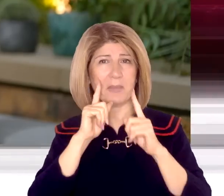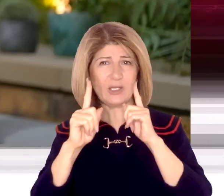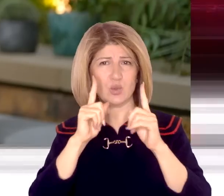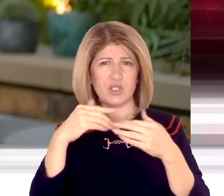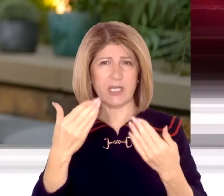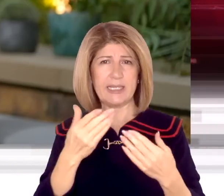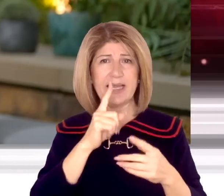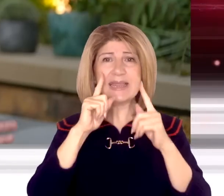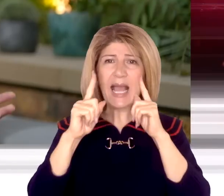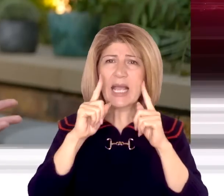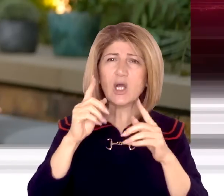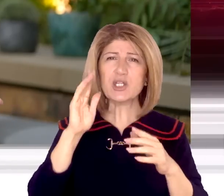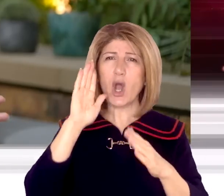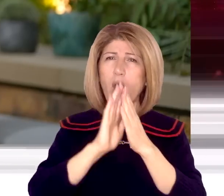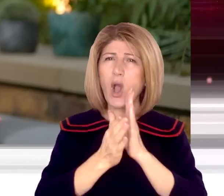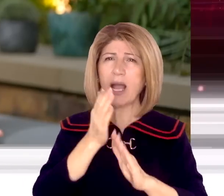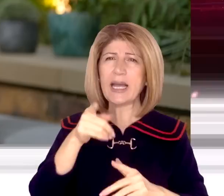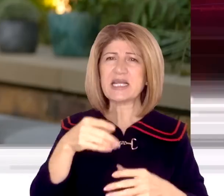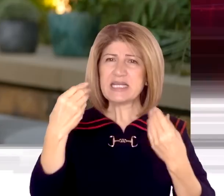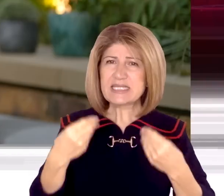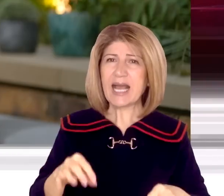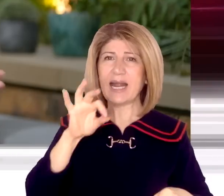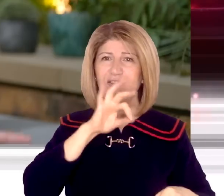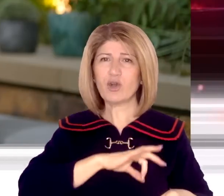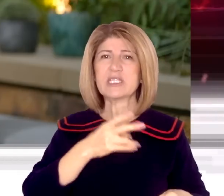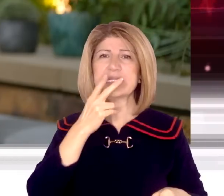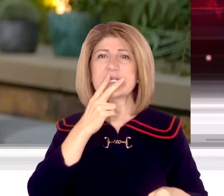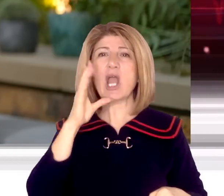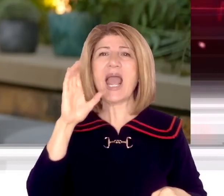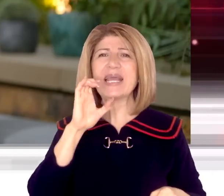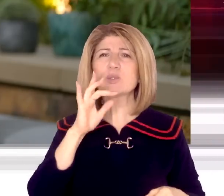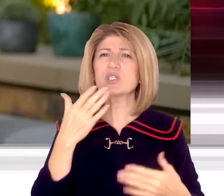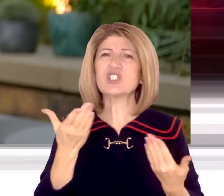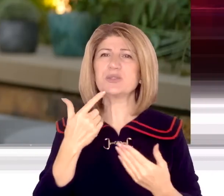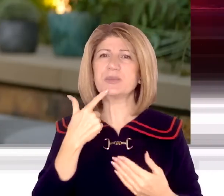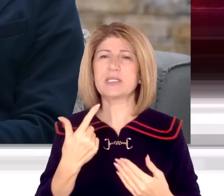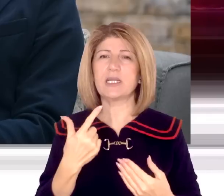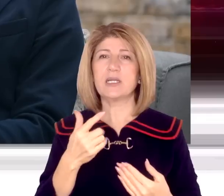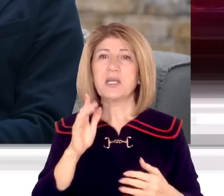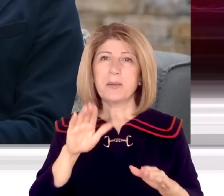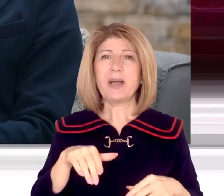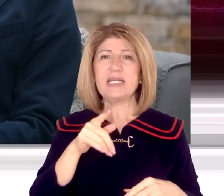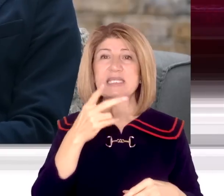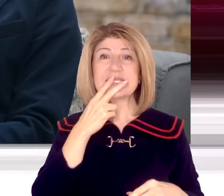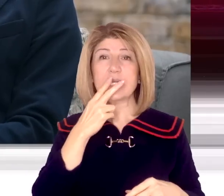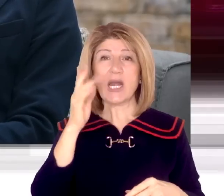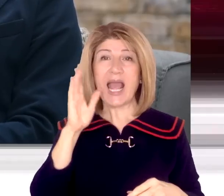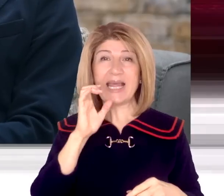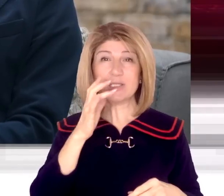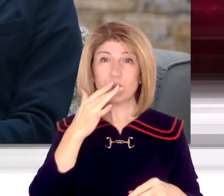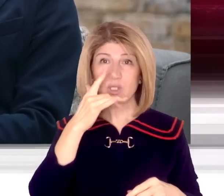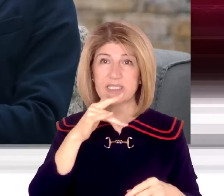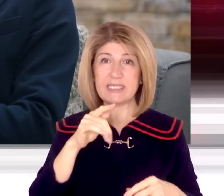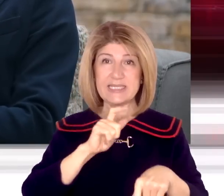الکترونیکی پژوهش کردید. تحقیقات علمی آخر سر در مورد ضرر و فایده سیگار الکترونیکی چی میگن؟ بله، خب سیگار